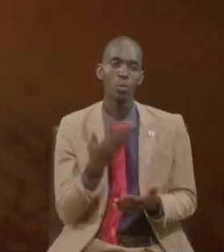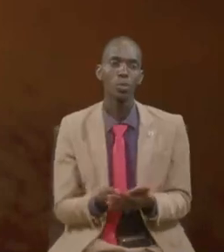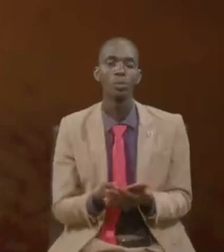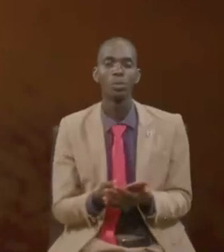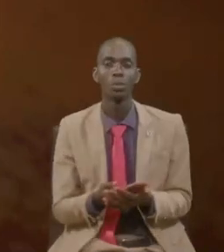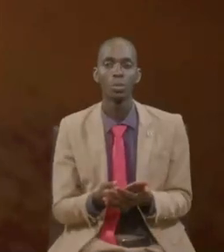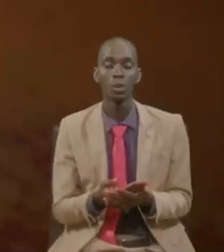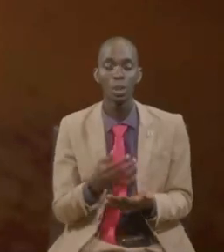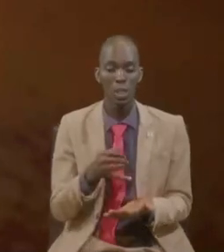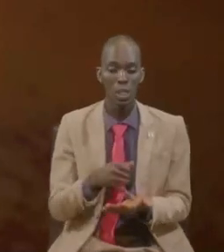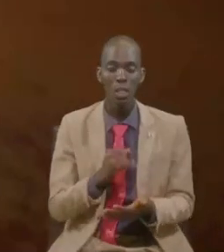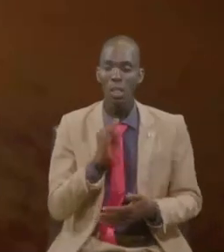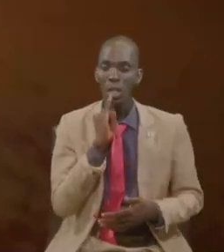bon.